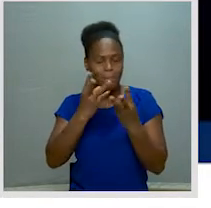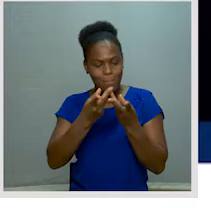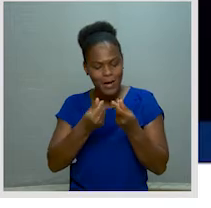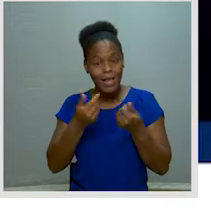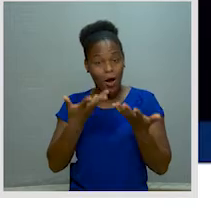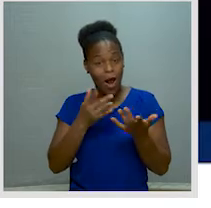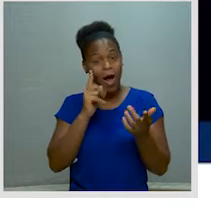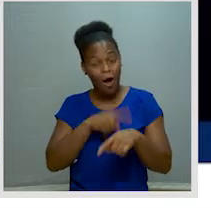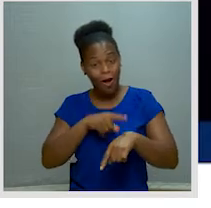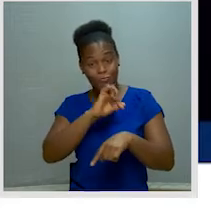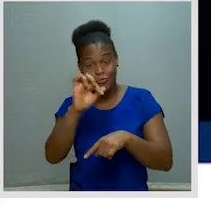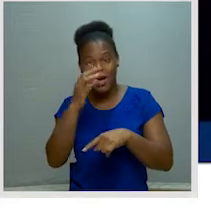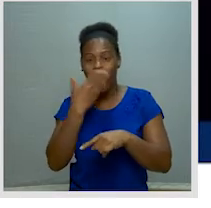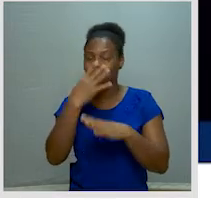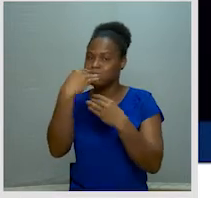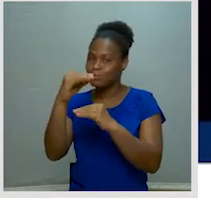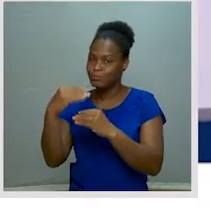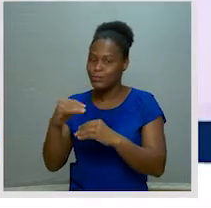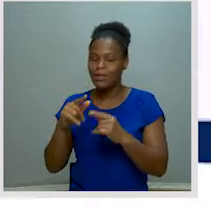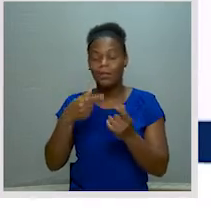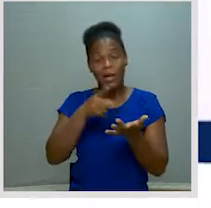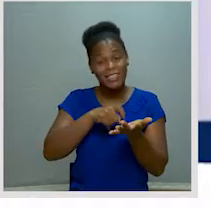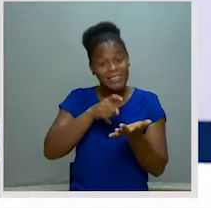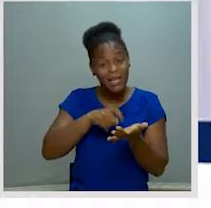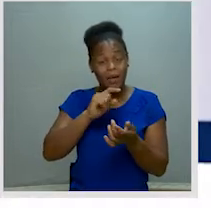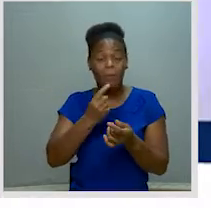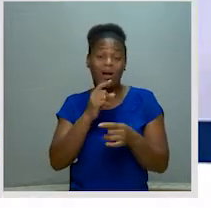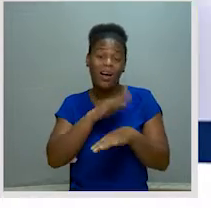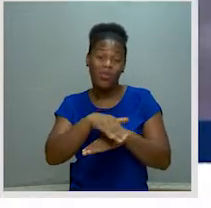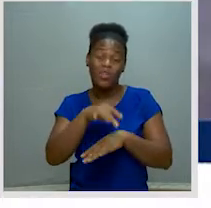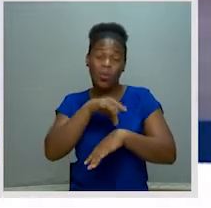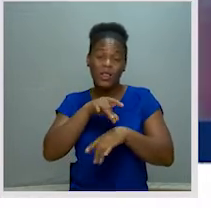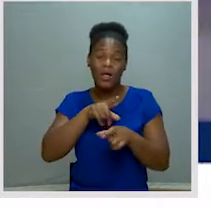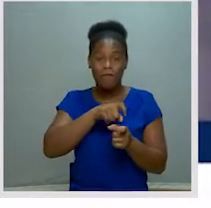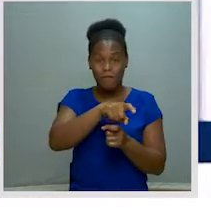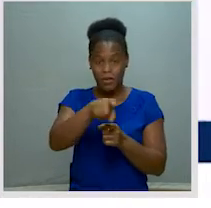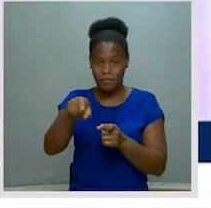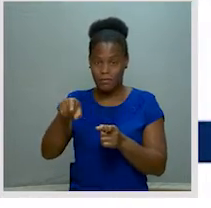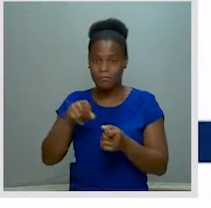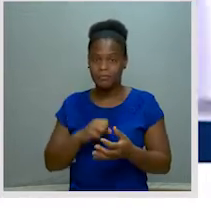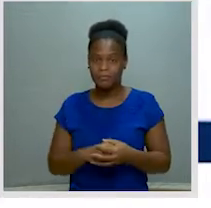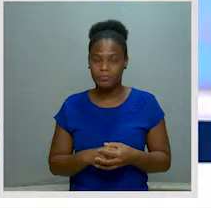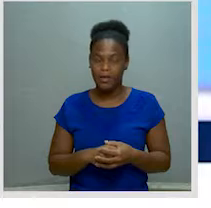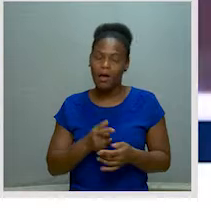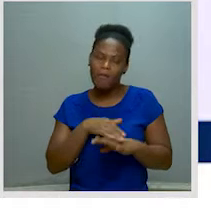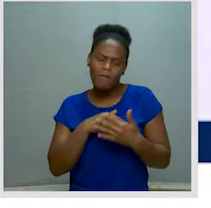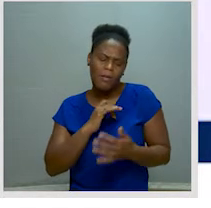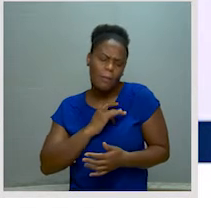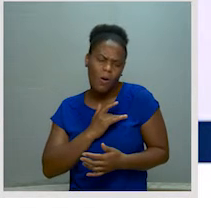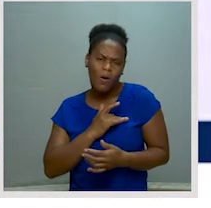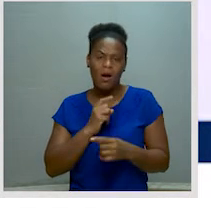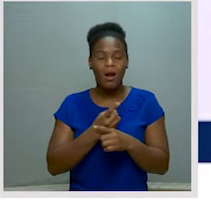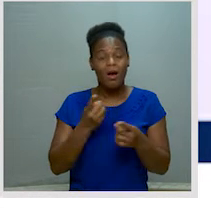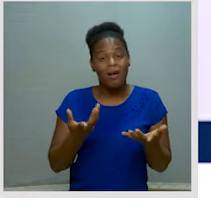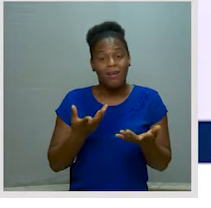de faire cours. Devant une classe pas comme les autres, une nécessité avec l'épidémie de coronavirus. Je le fais avec passion. On